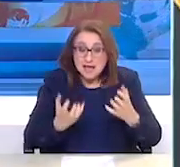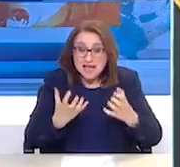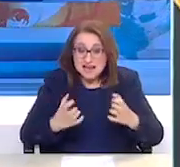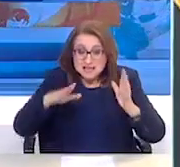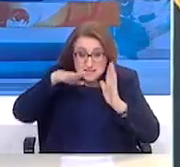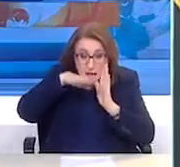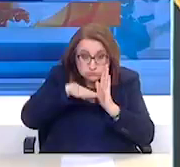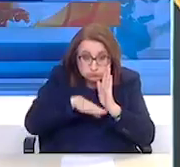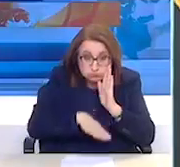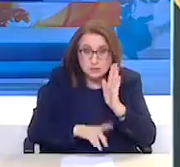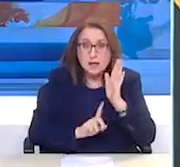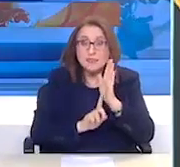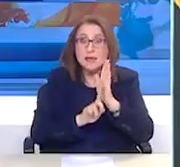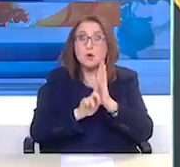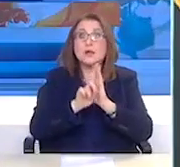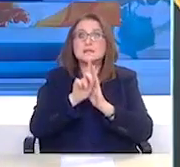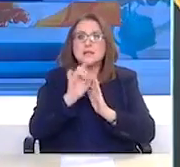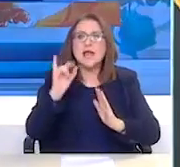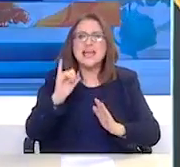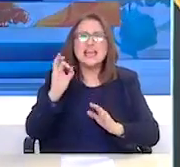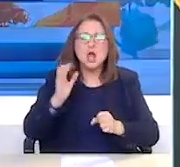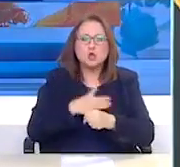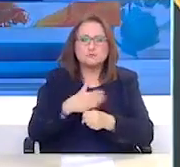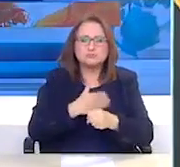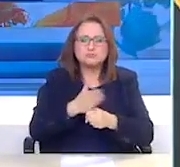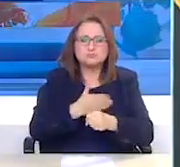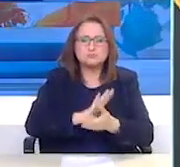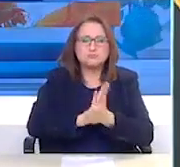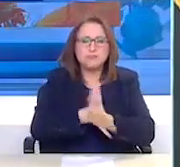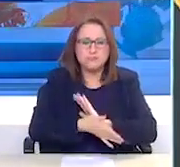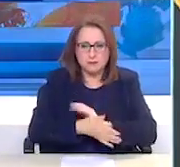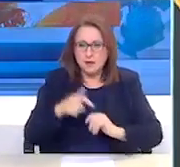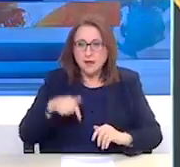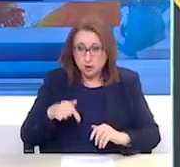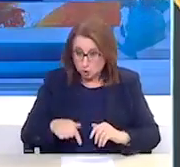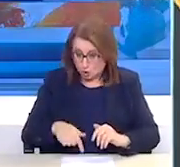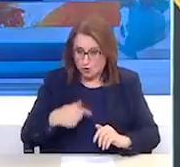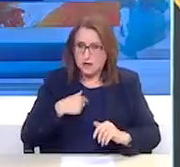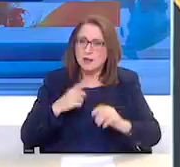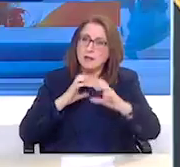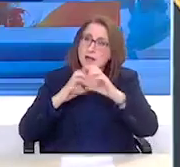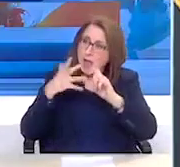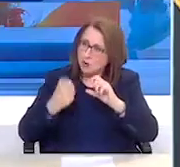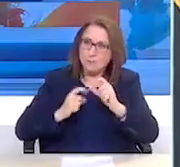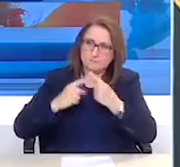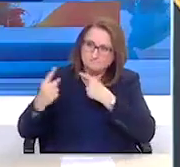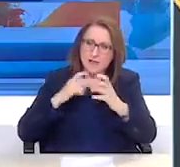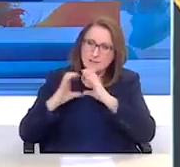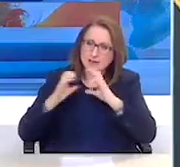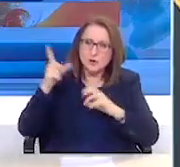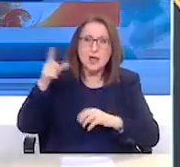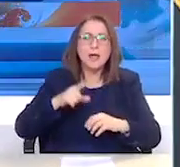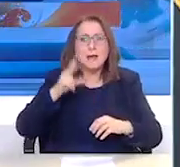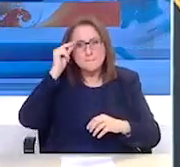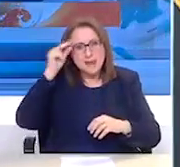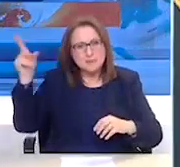διαλύουν. Γίνεται αυτή τη στιγμή ειδική συνεργασία με το Πανεπιστήμιο Θεσσαλίας για να διαπιστωθεί το κατά